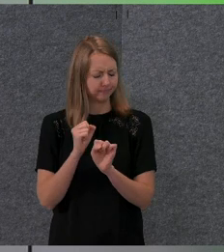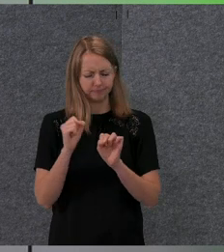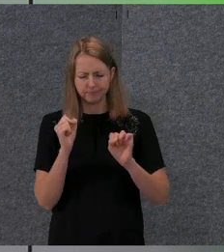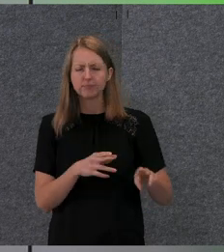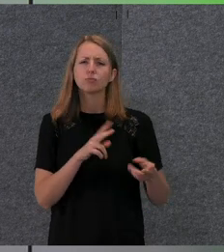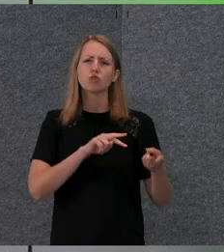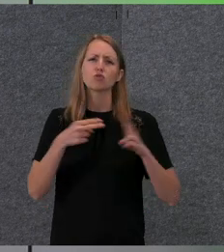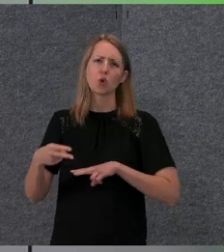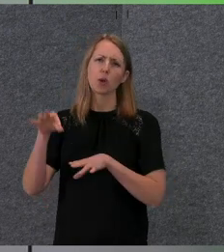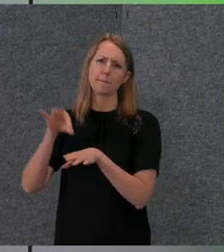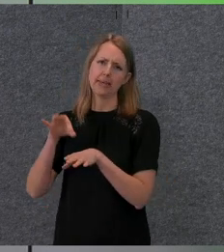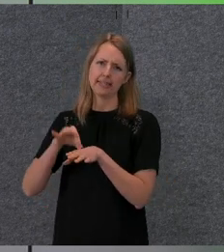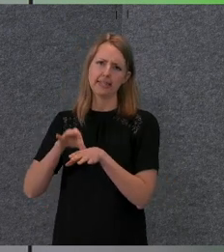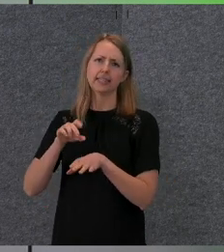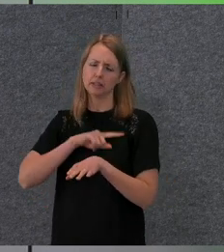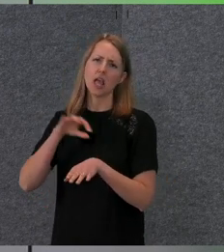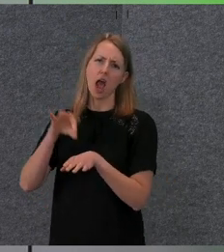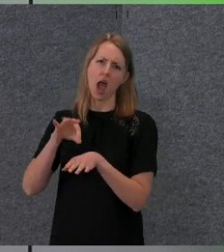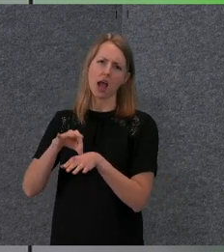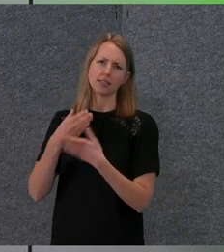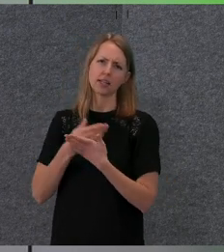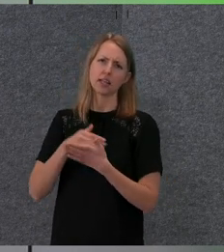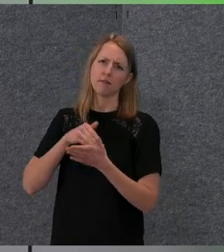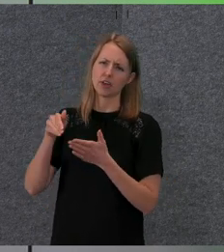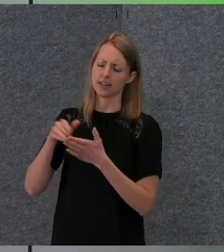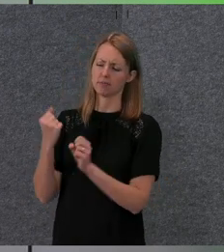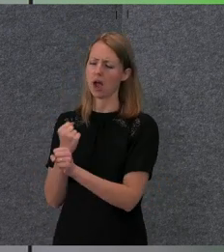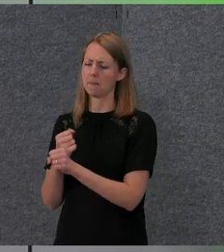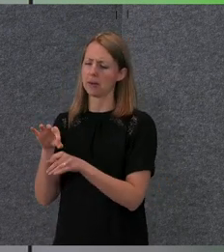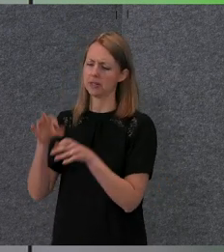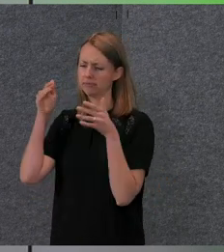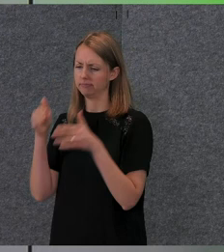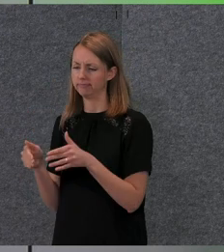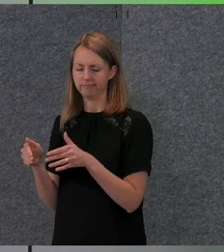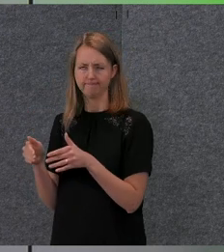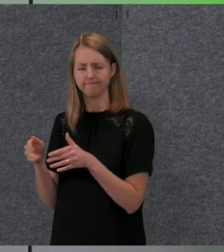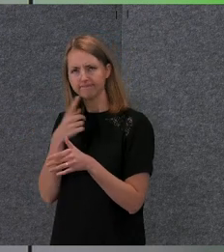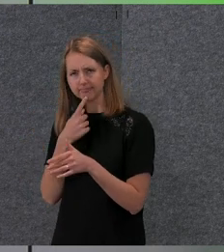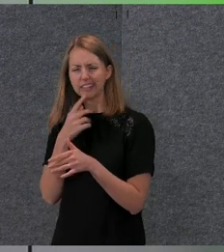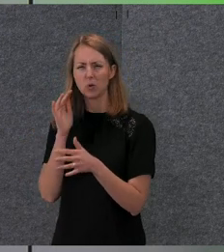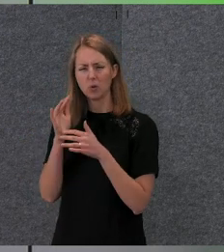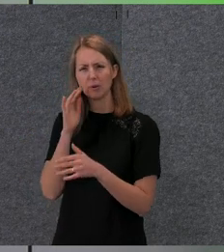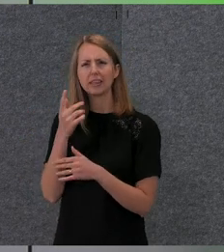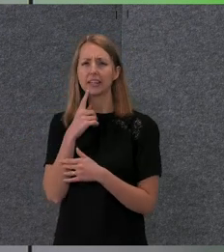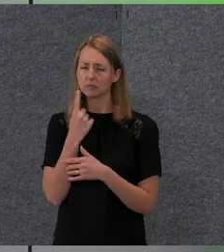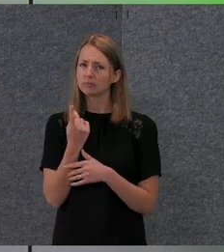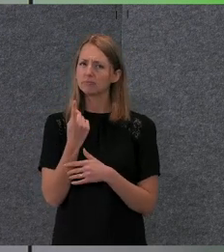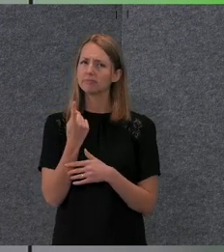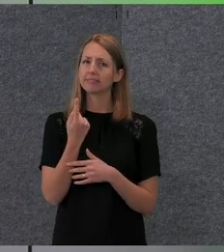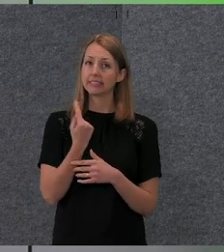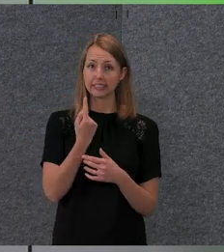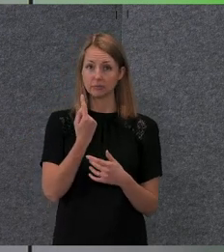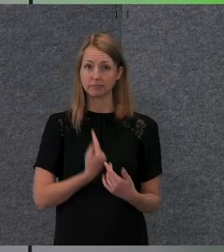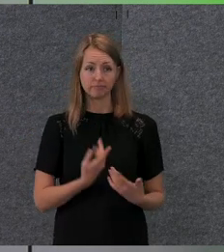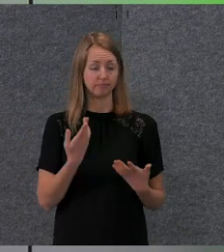zurück in die Medizin zu gehen, meinem Beruf als Arzt nachzugehen. Ich will ausdrücklich sagen, dass es der Loyalität Einzelnen und der Überzeugung eines